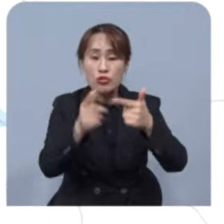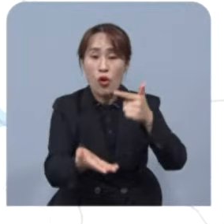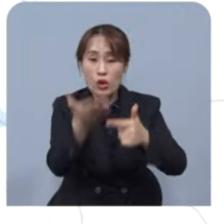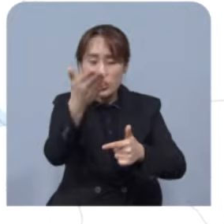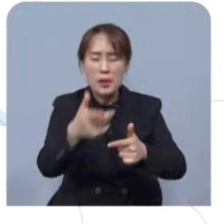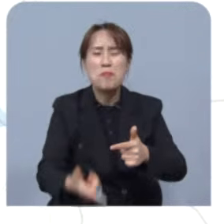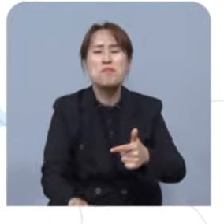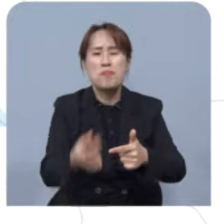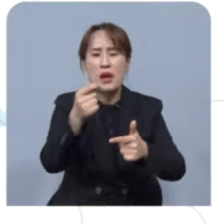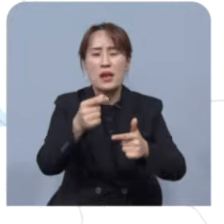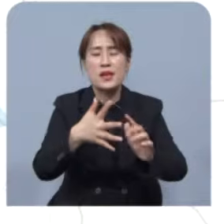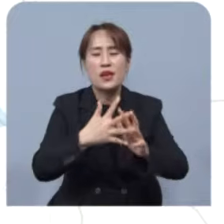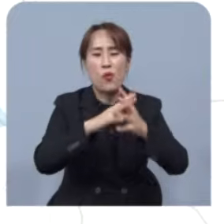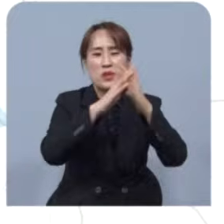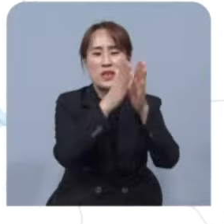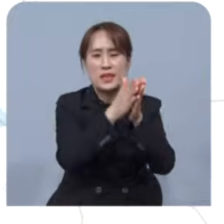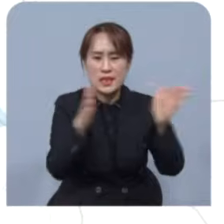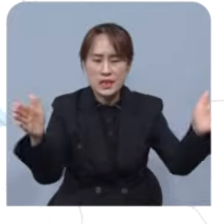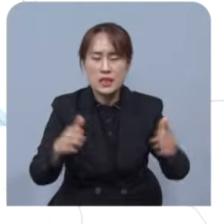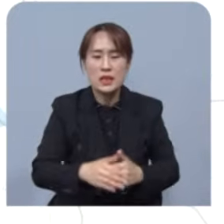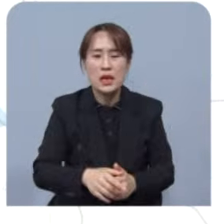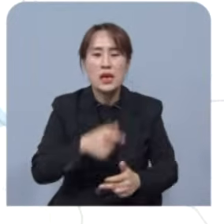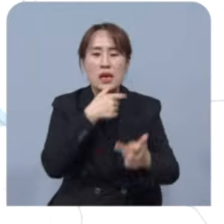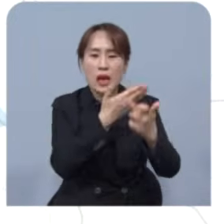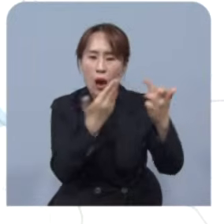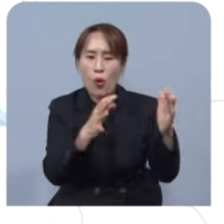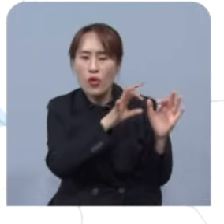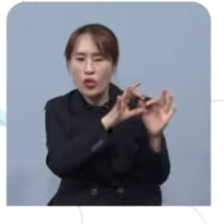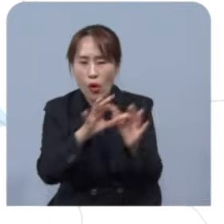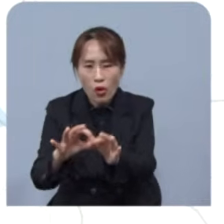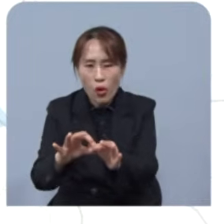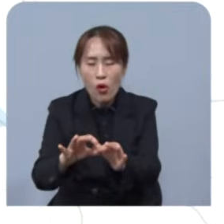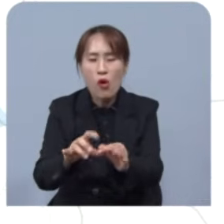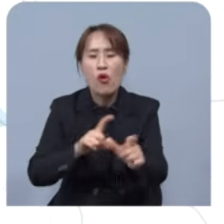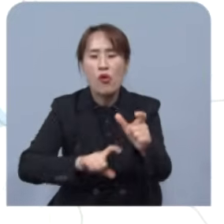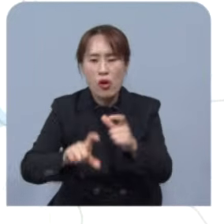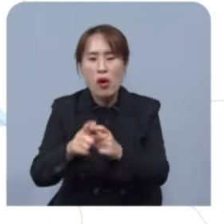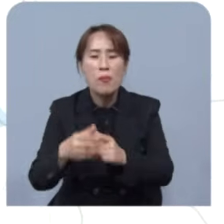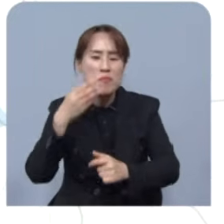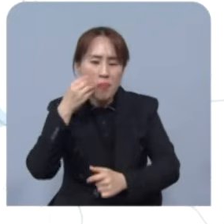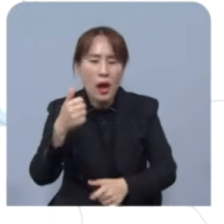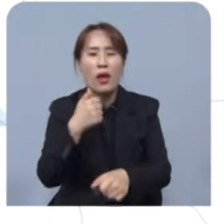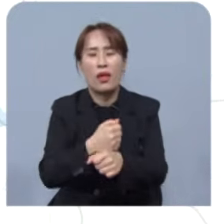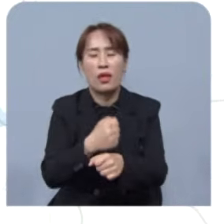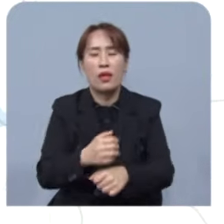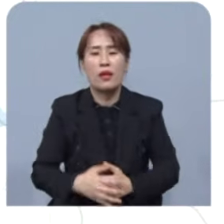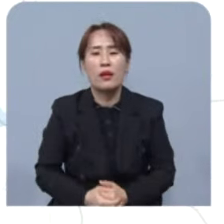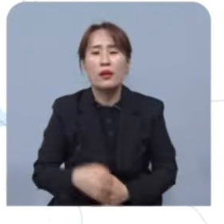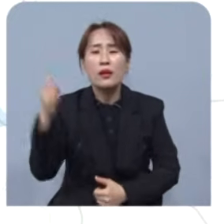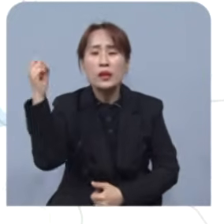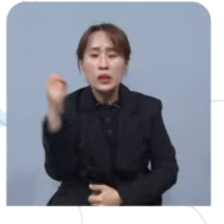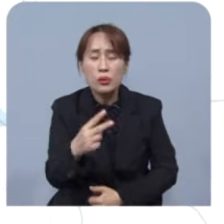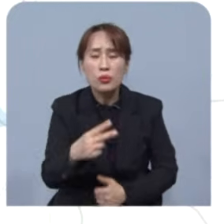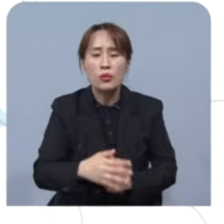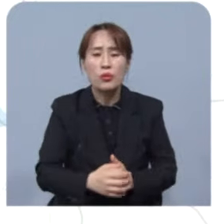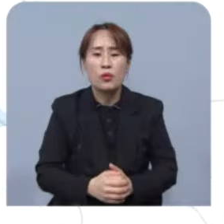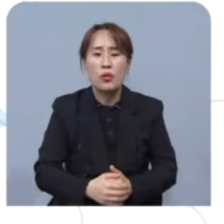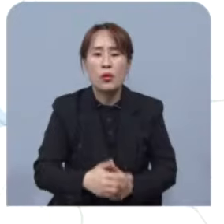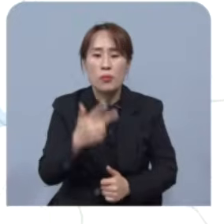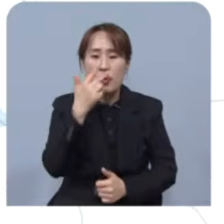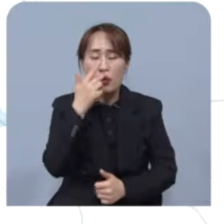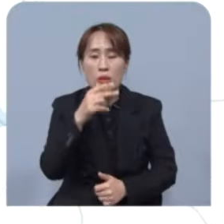내 조속히 착공하여 강원권과의 연결을 강화하겠습니다. 한편